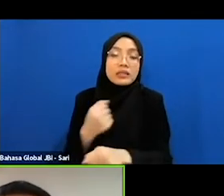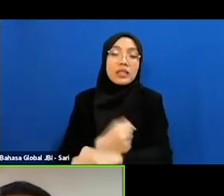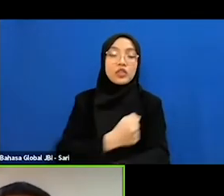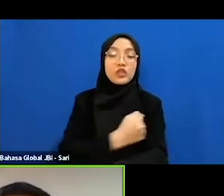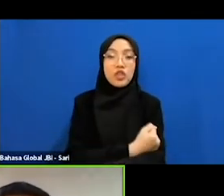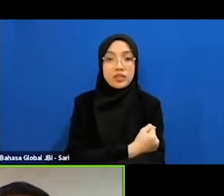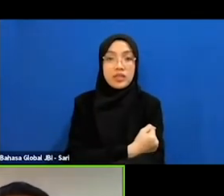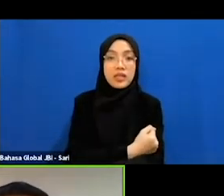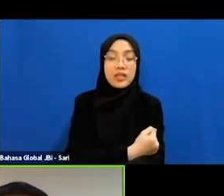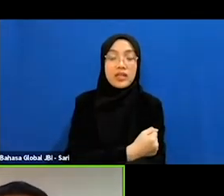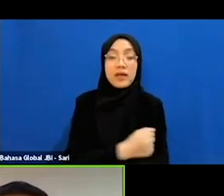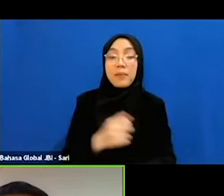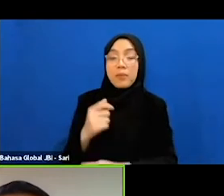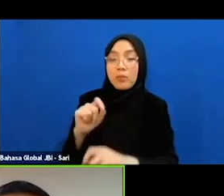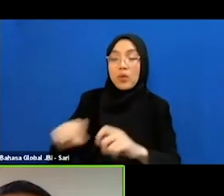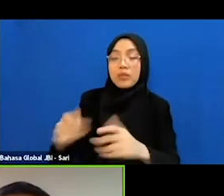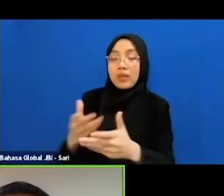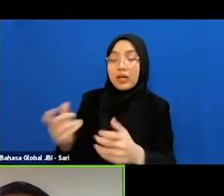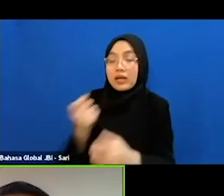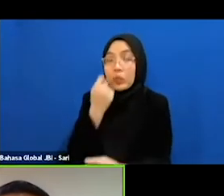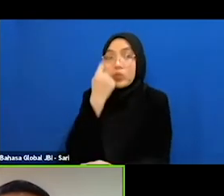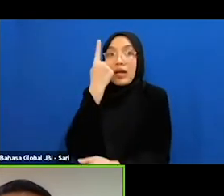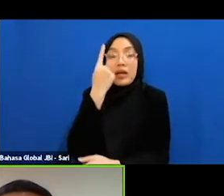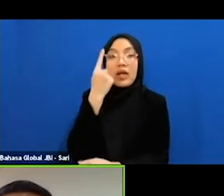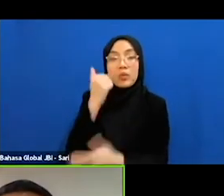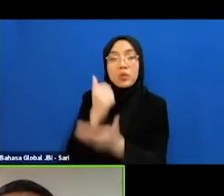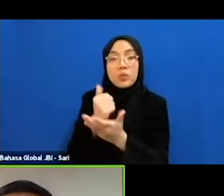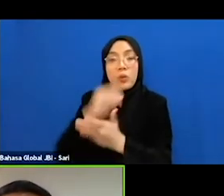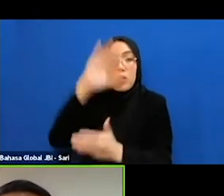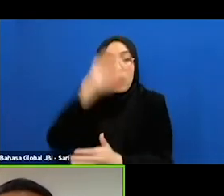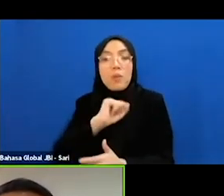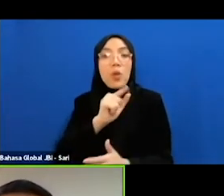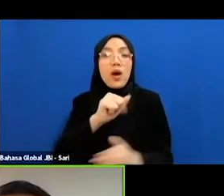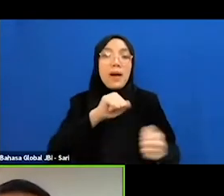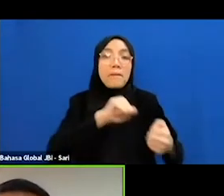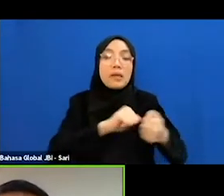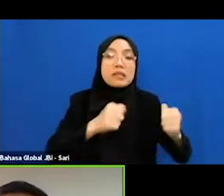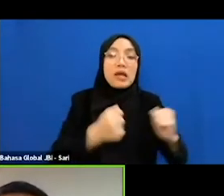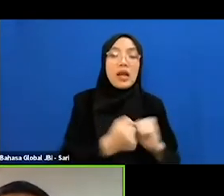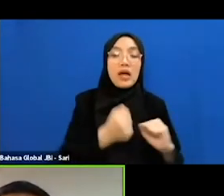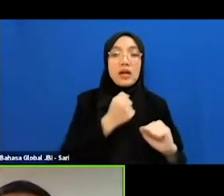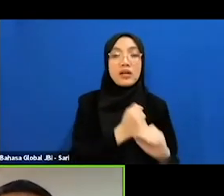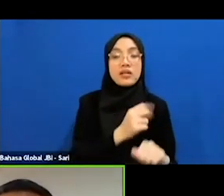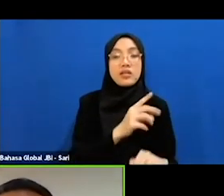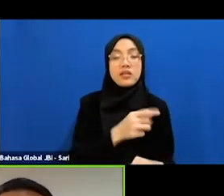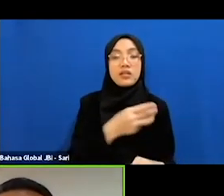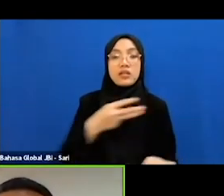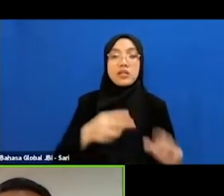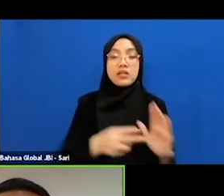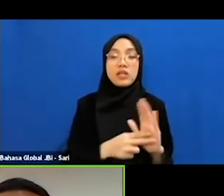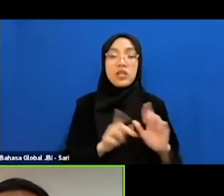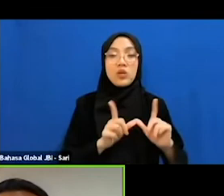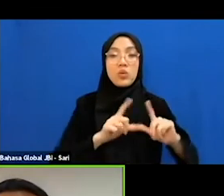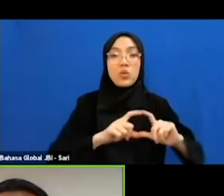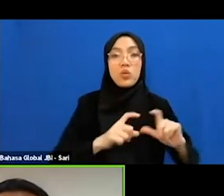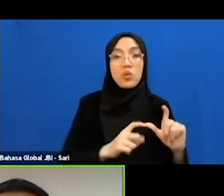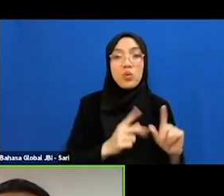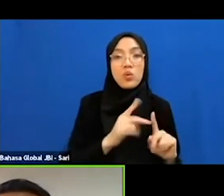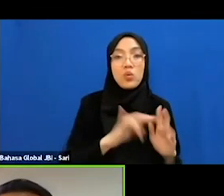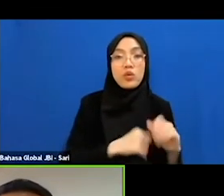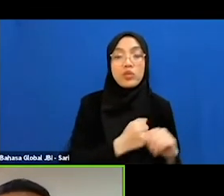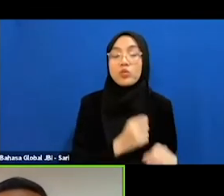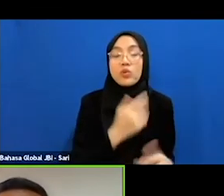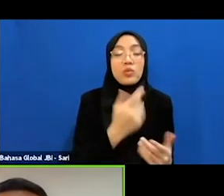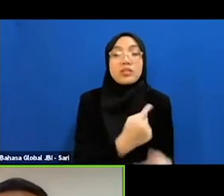pada rekan mereka bahwa ini ada persoalan Green browsing lo sebetulnya es krim Walls hanya salah